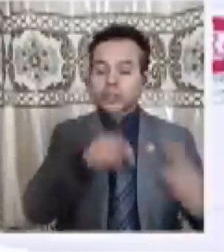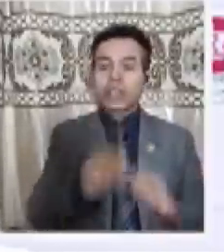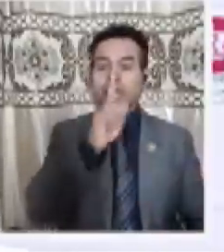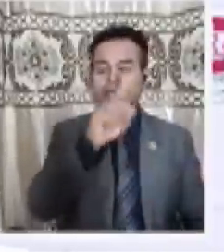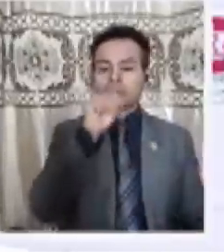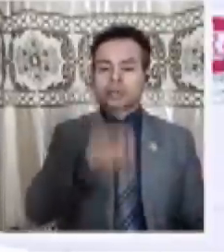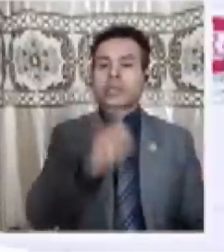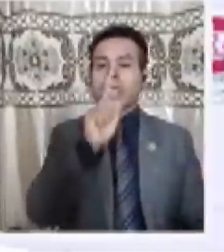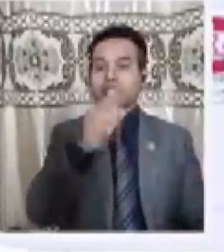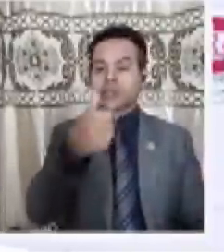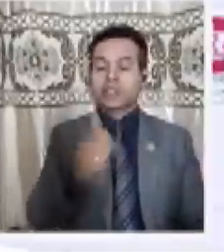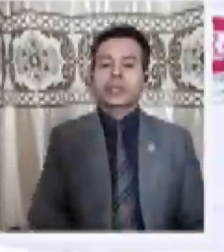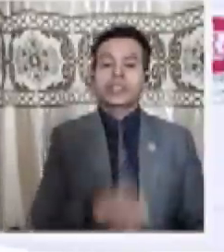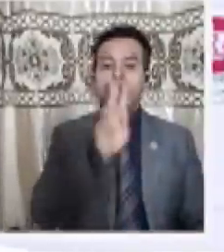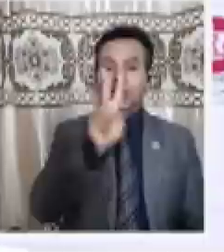1.16%, 21 থেকে 30